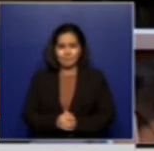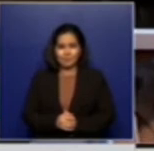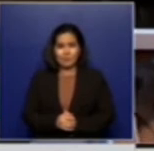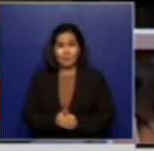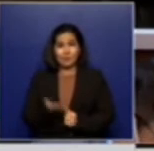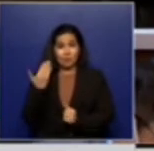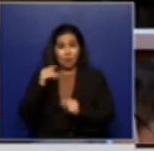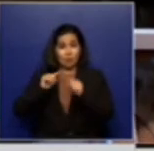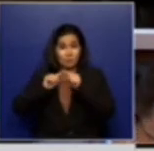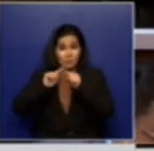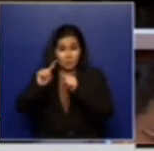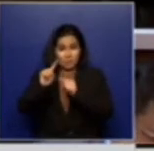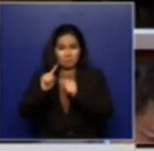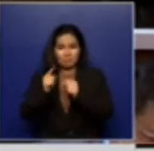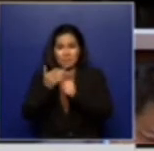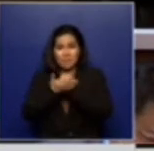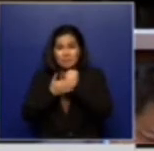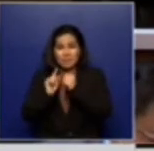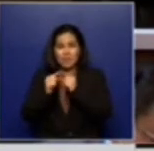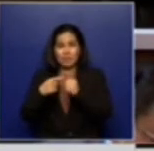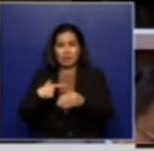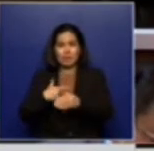ก็ต้องการสหประชาชาติระบุว่าการที่รัฐบาลในหลายประเทศทั่วโลกโปรดกัญชาออกจากการเป็นยาเสพติดต้องห้ามนั้นคนนี้ทำให้จำนวนของผู้เสพกัญชาพุ่งสูงขึ้นเป็นอันดับหนึ่งของยาเสพติดที่ถูกเศษมากที่สุดในโลกแล้วค่ะท่านประธานจนแซงยาเสพติดที่เคยครองอันดับ1